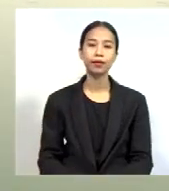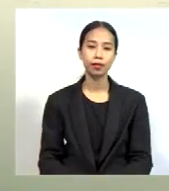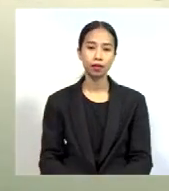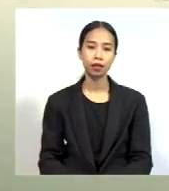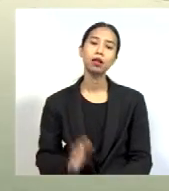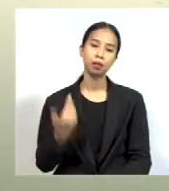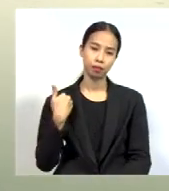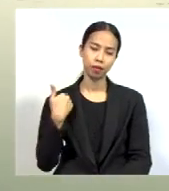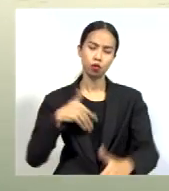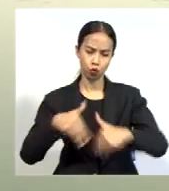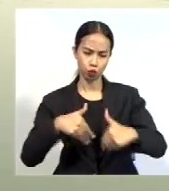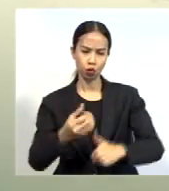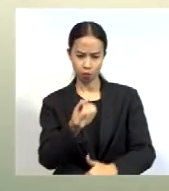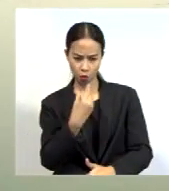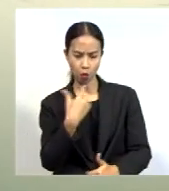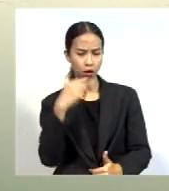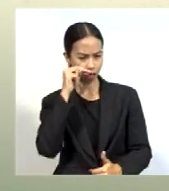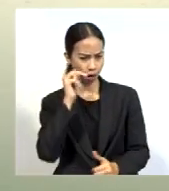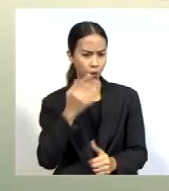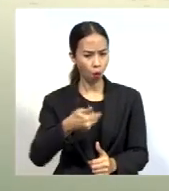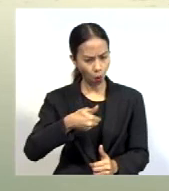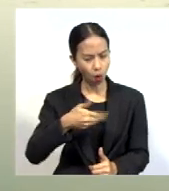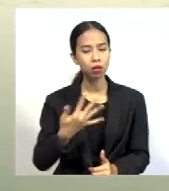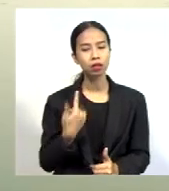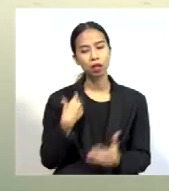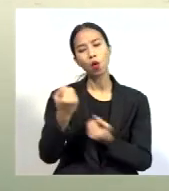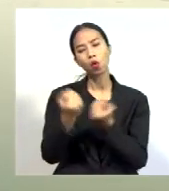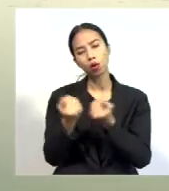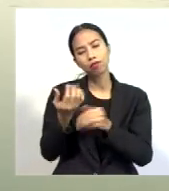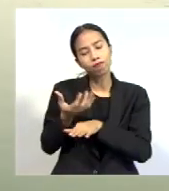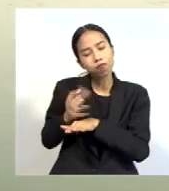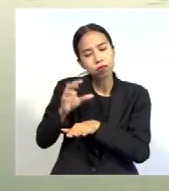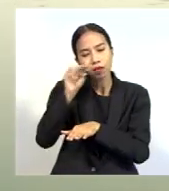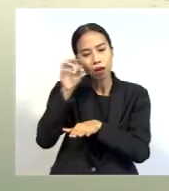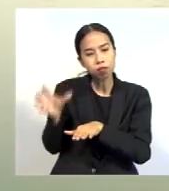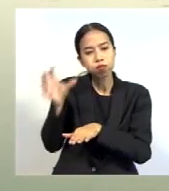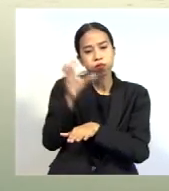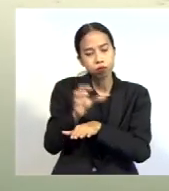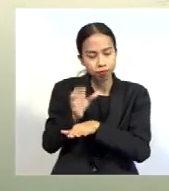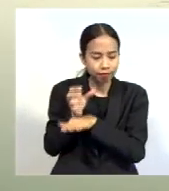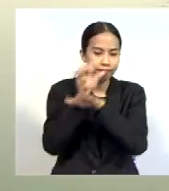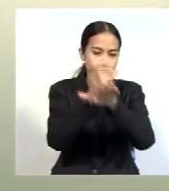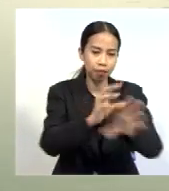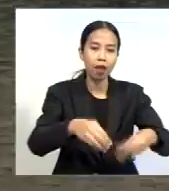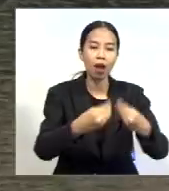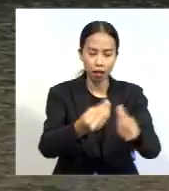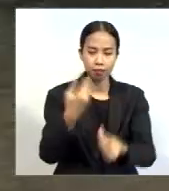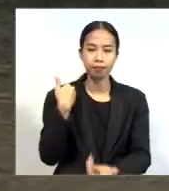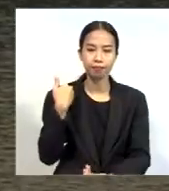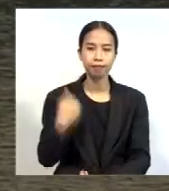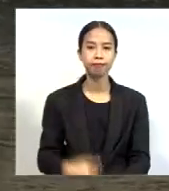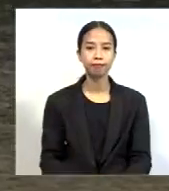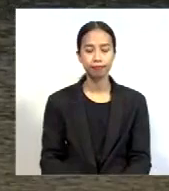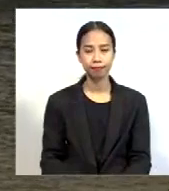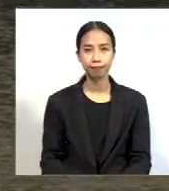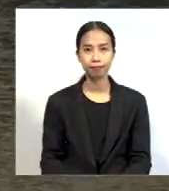จะมีชุมชนเริ่มร้องขอมาและเราก็จัดนำรถบรรทุกน้ำไปส่งนะครับไม่ว่าจะเป็นน้ำประปาหรือน้ำดิบนะครับ